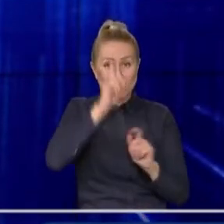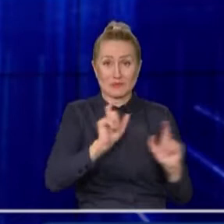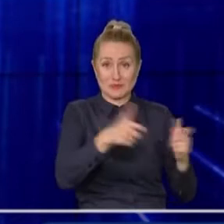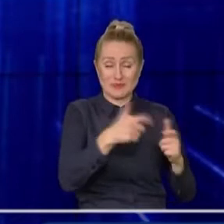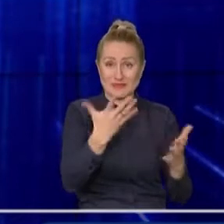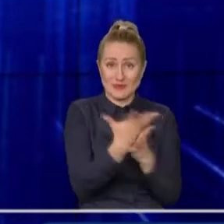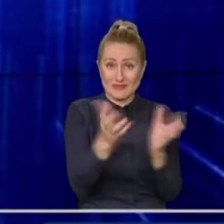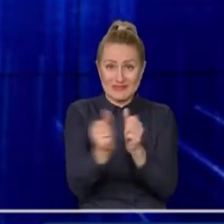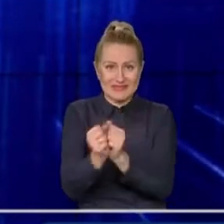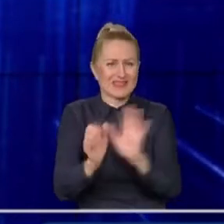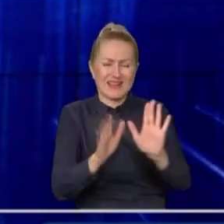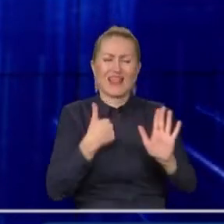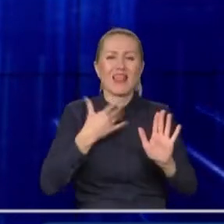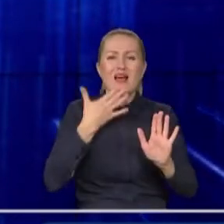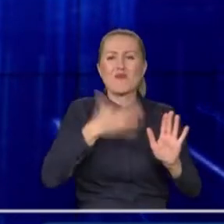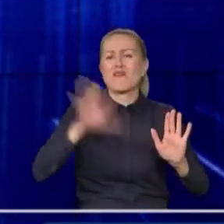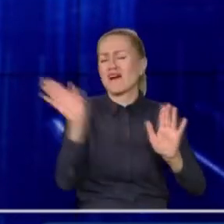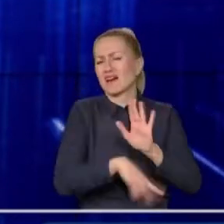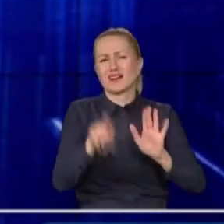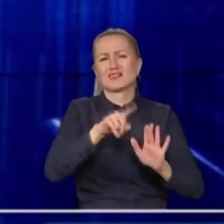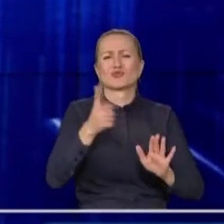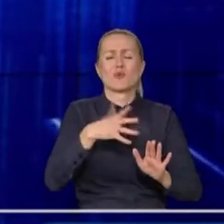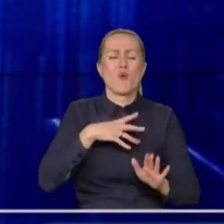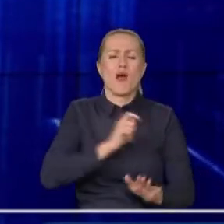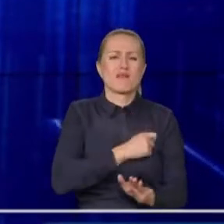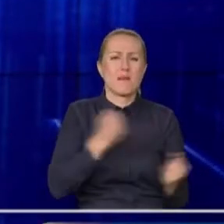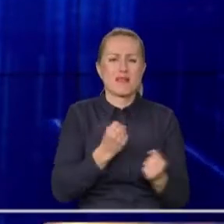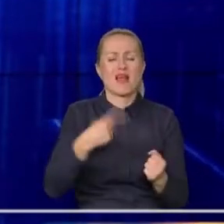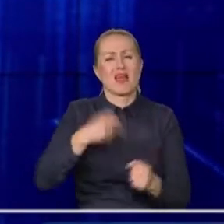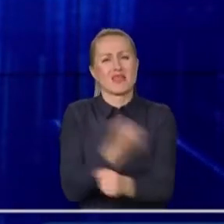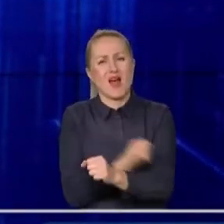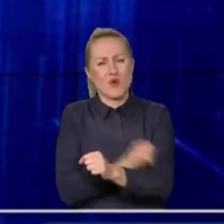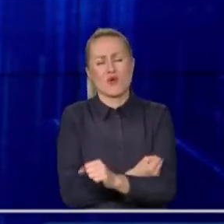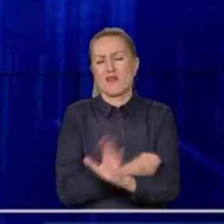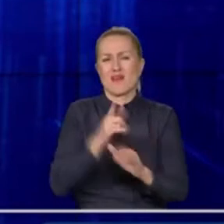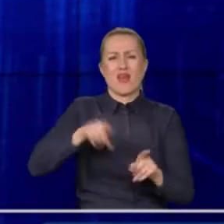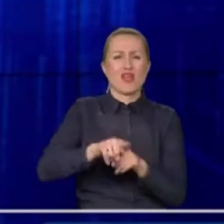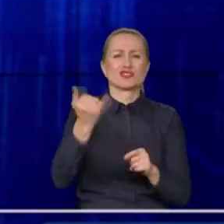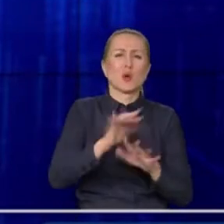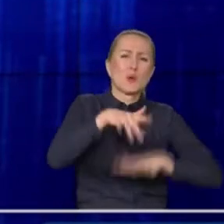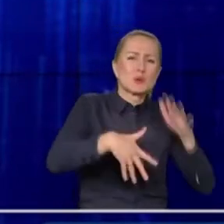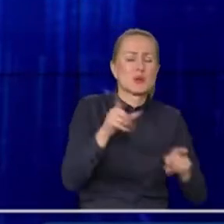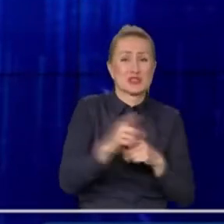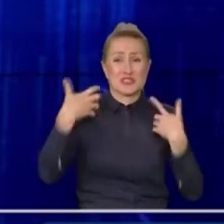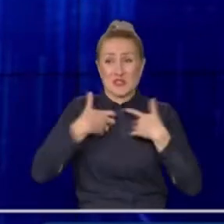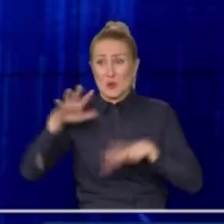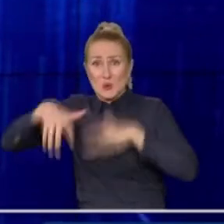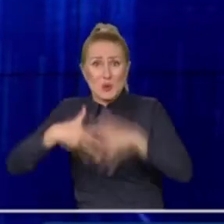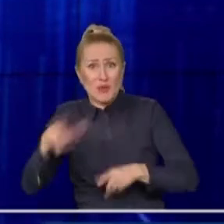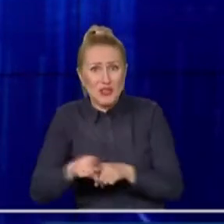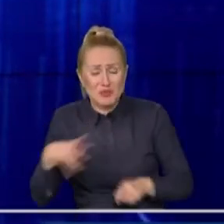zidentyfikowane. Pomijam oczywiście te bulwersujące aspekty kryminalne, bo mamy i narkotyki, i pedofilię, i zoofilię,